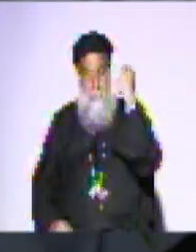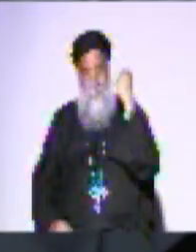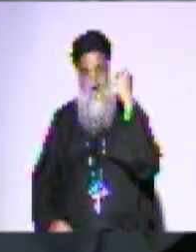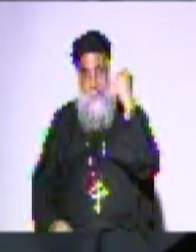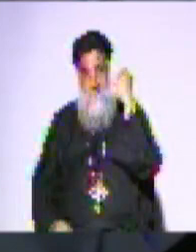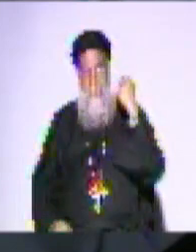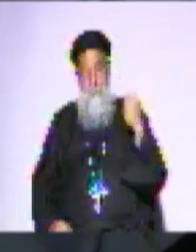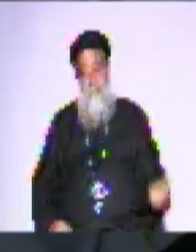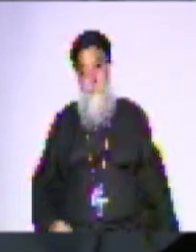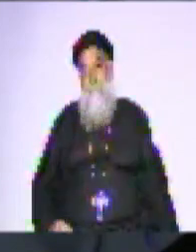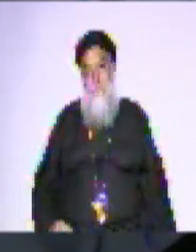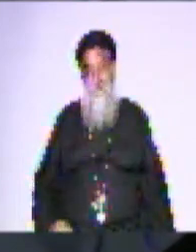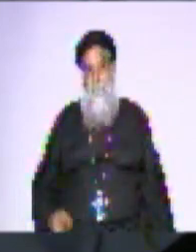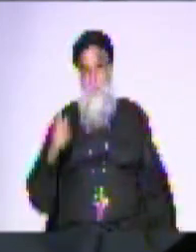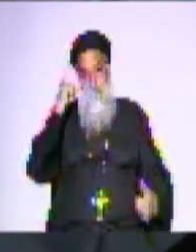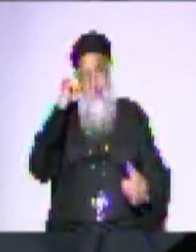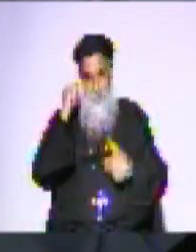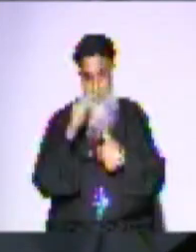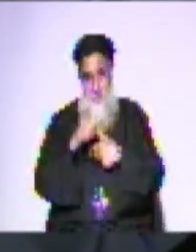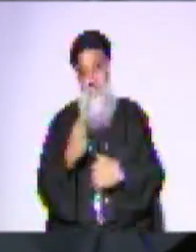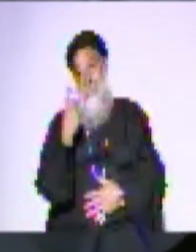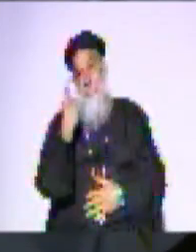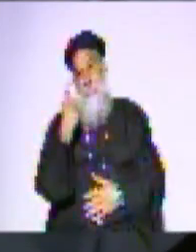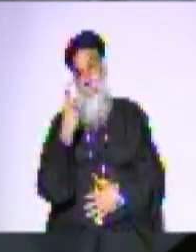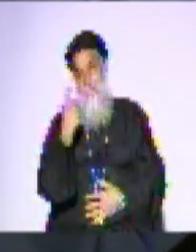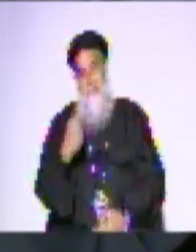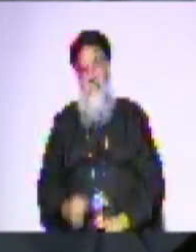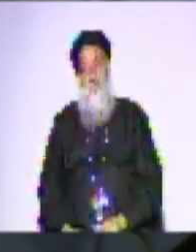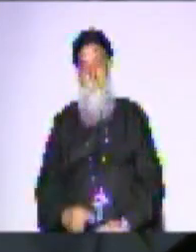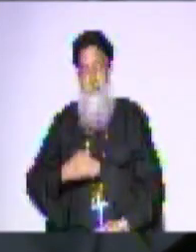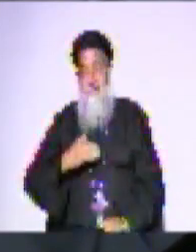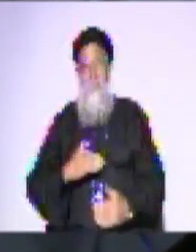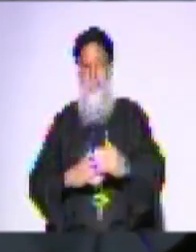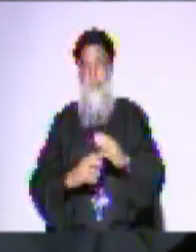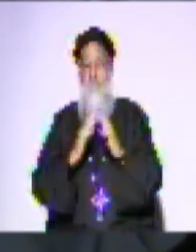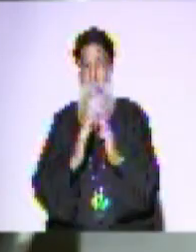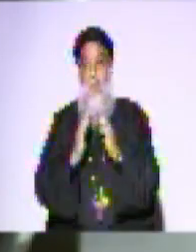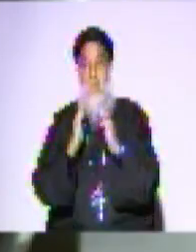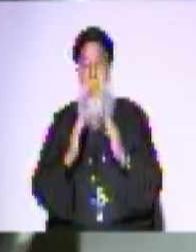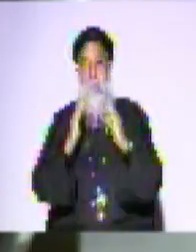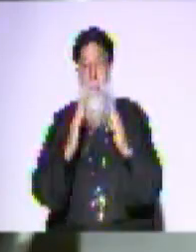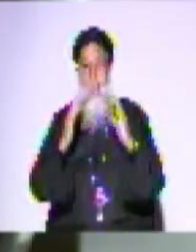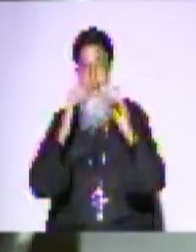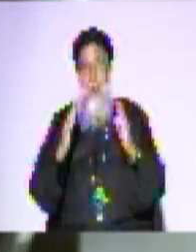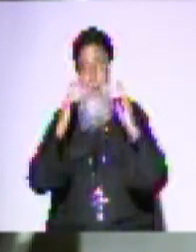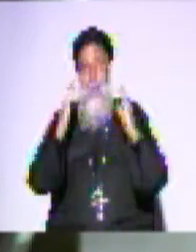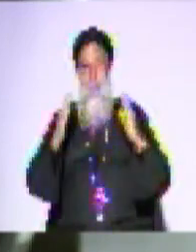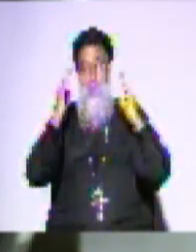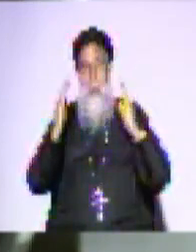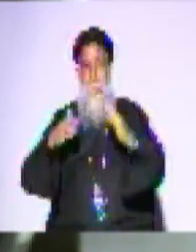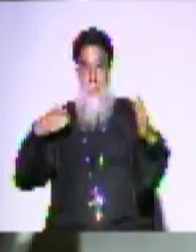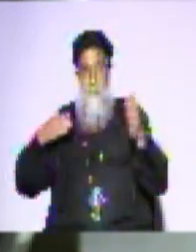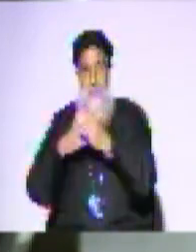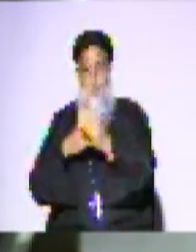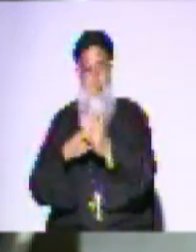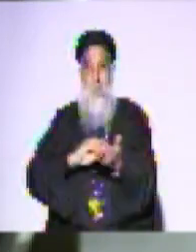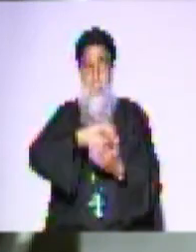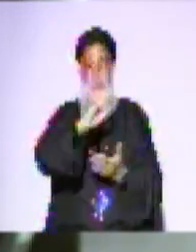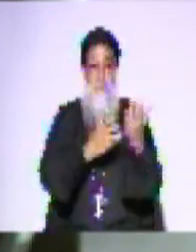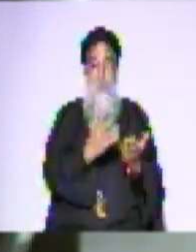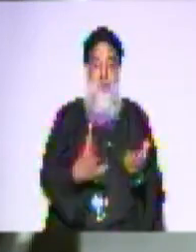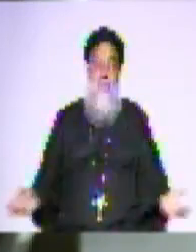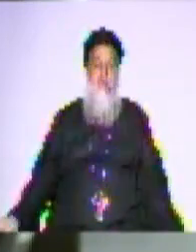نستهونش بالفكرة أو بالفكر، بداية الفكر ده ما نستهونش بالضبط. ممكن قوي يقود الإنسان إلى